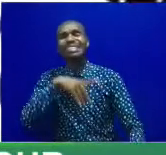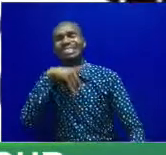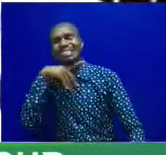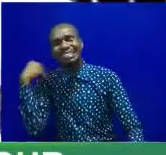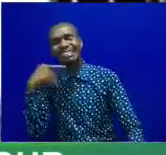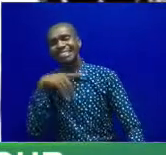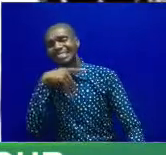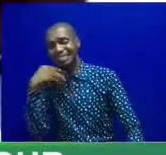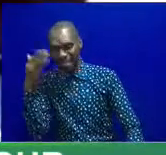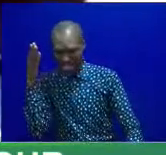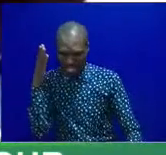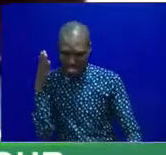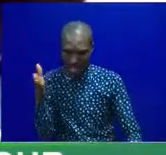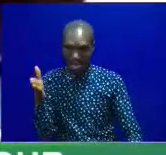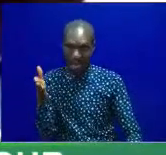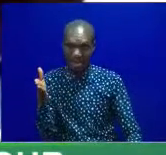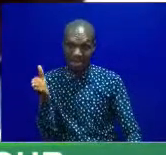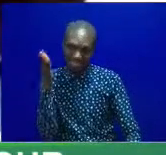kweli